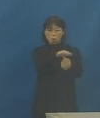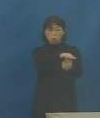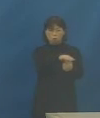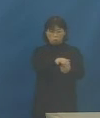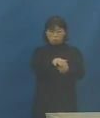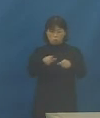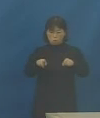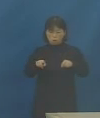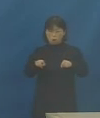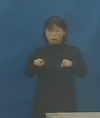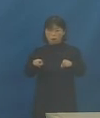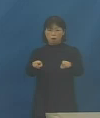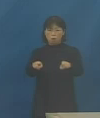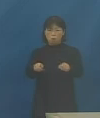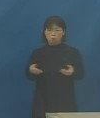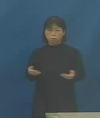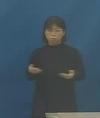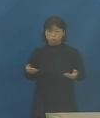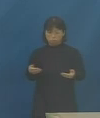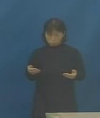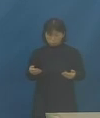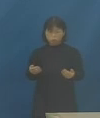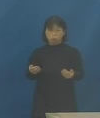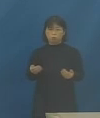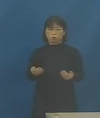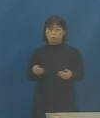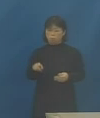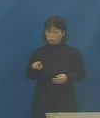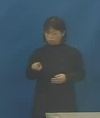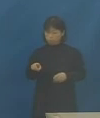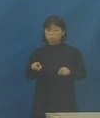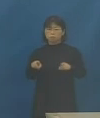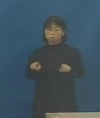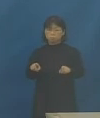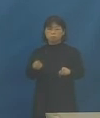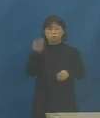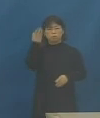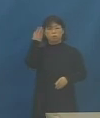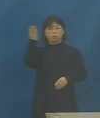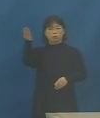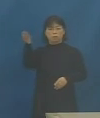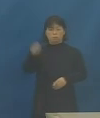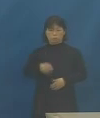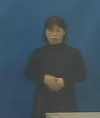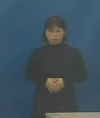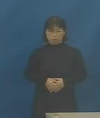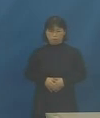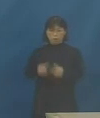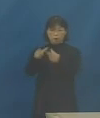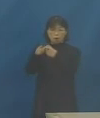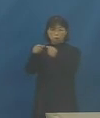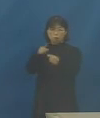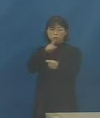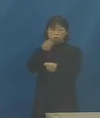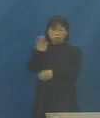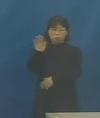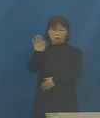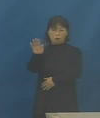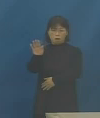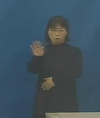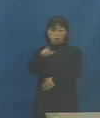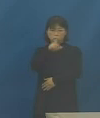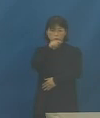です並行作業になりますのでそこをやりながらということになりますあの国の方にも若干申し上げてるんですけども